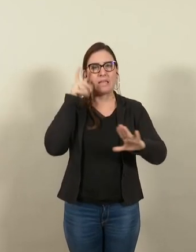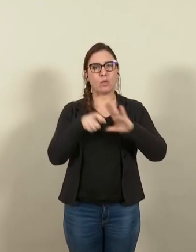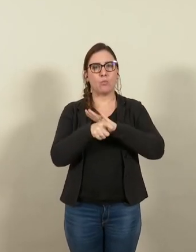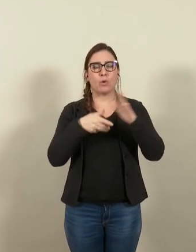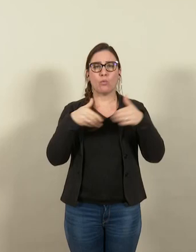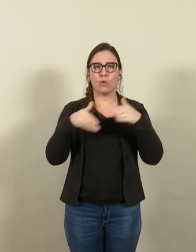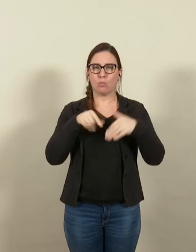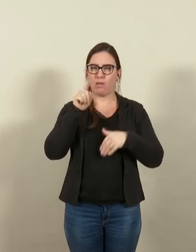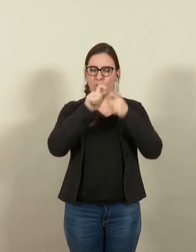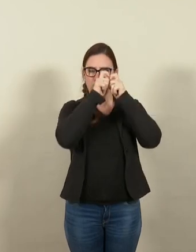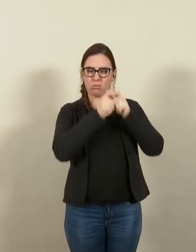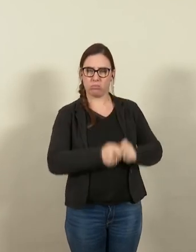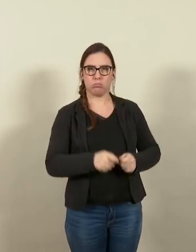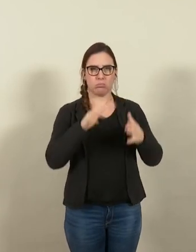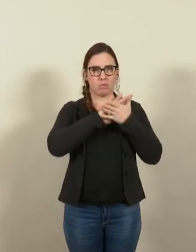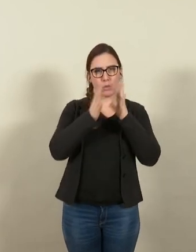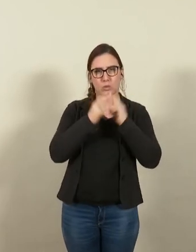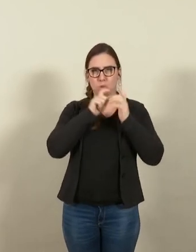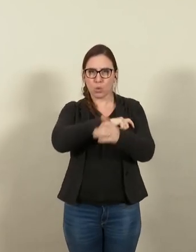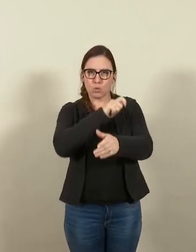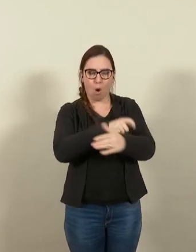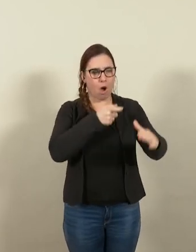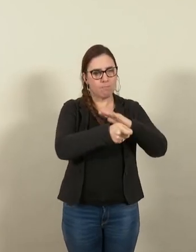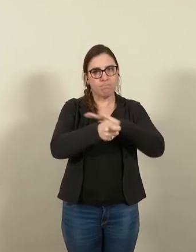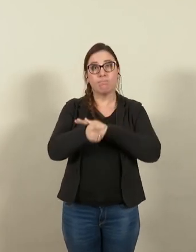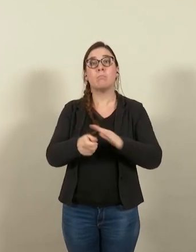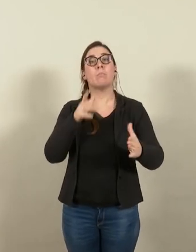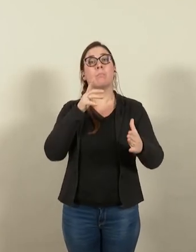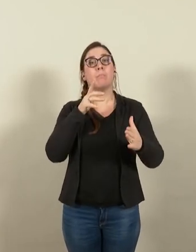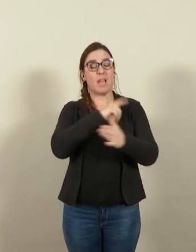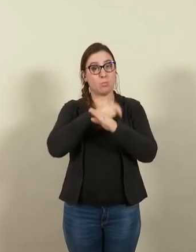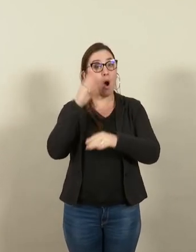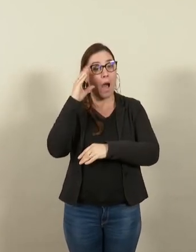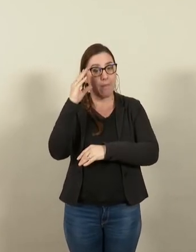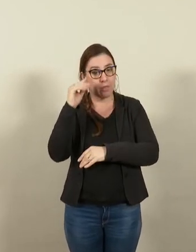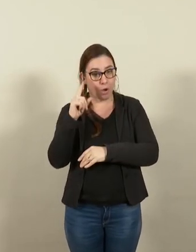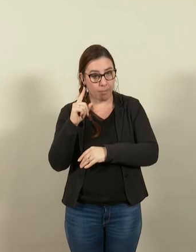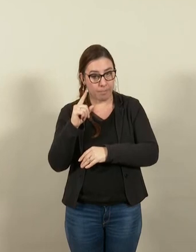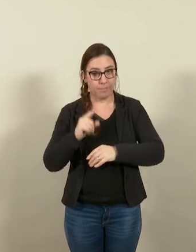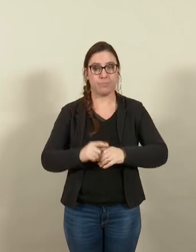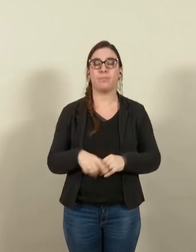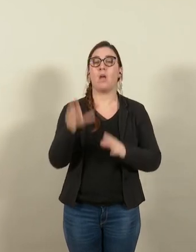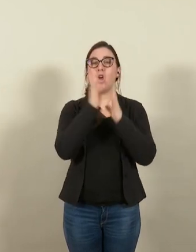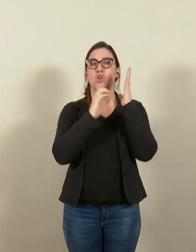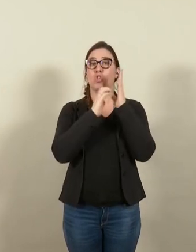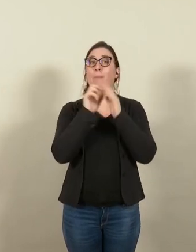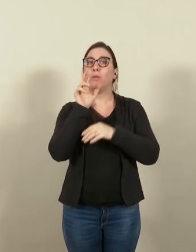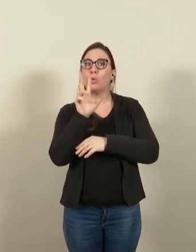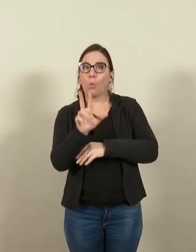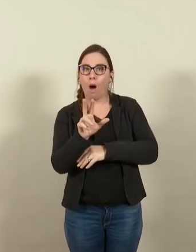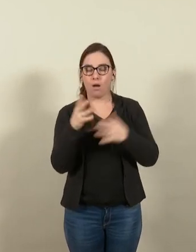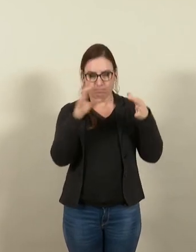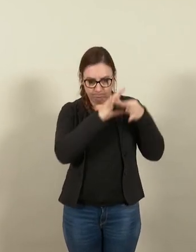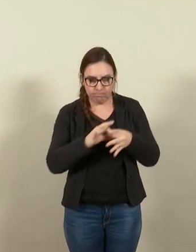de fonctionnement au aux associations sportives de sport amateur il est aussi dit dans l'introduction du chapitre 3 pour le soutien au